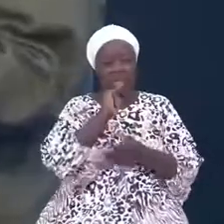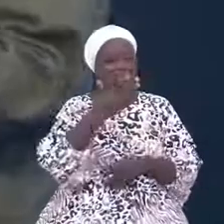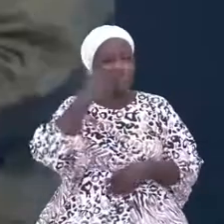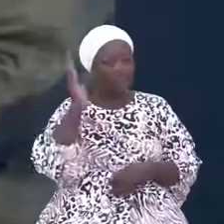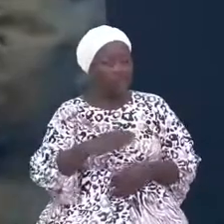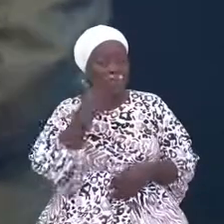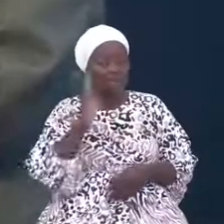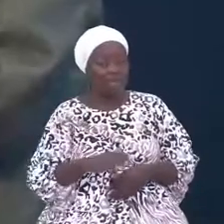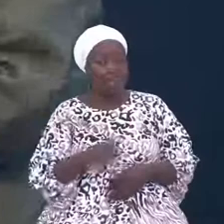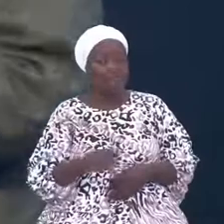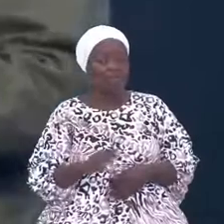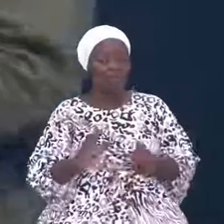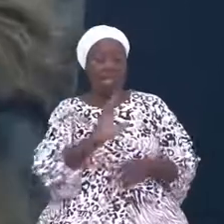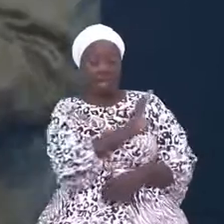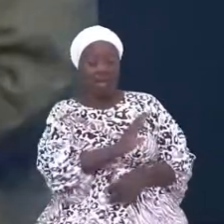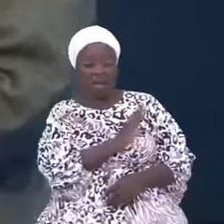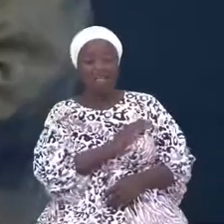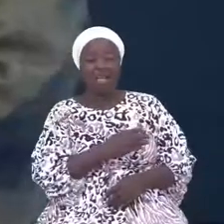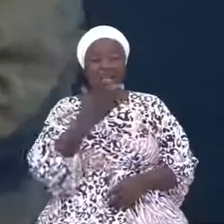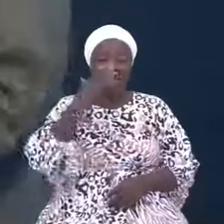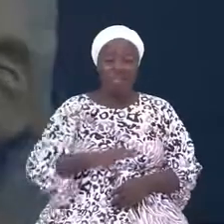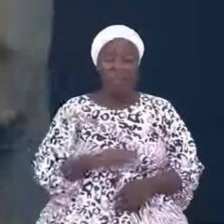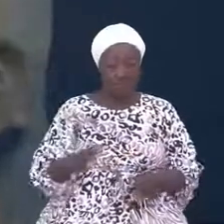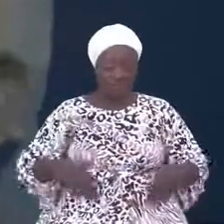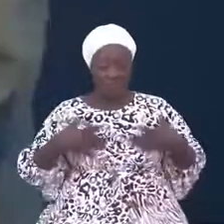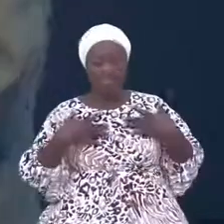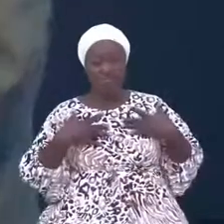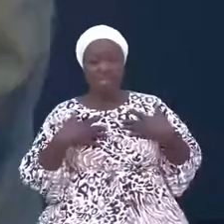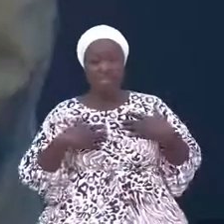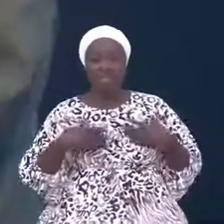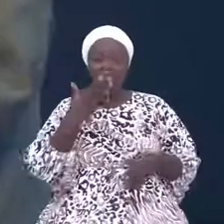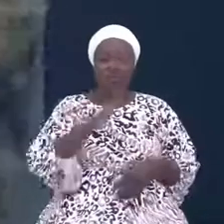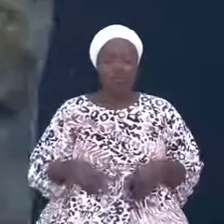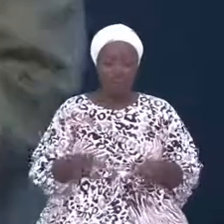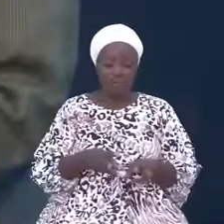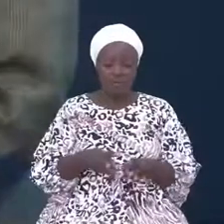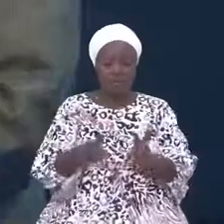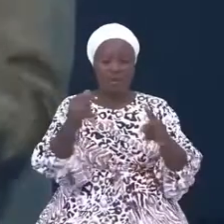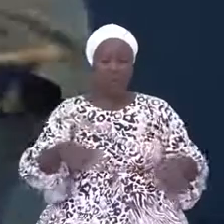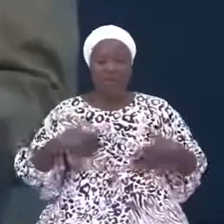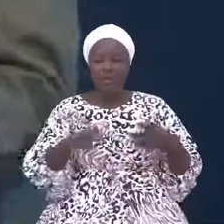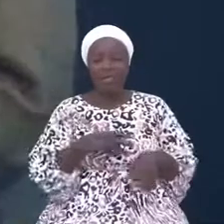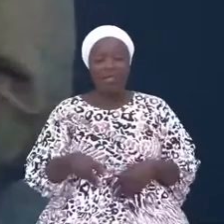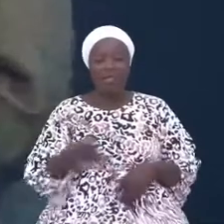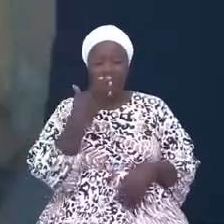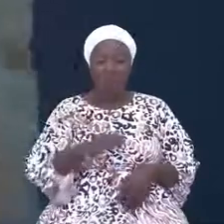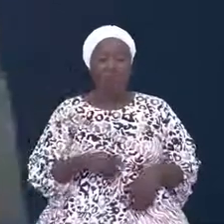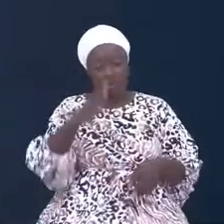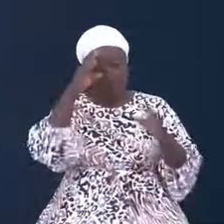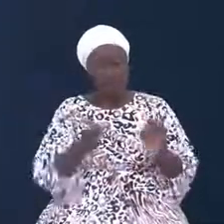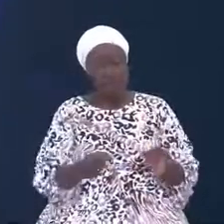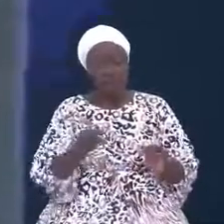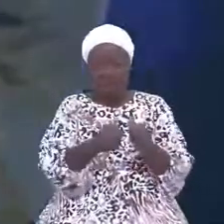soir. Tout ce qui est mauvais, mauvais dans le caractère, mauvais dans la conduite, mauvais